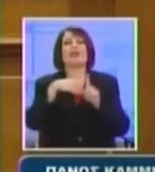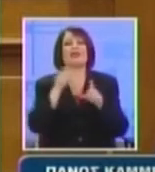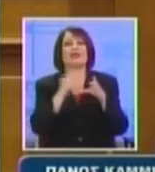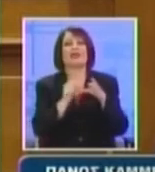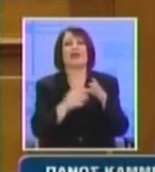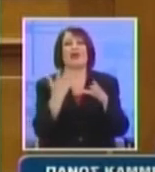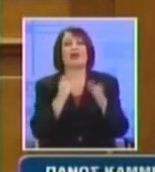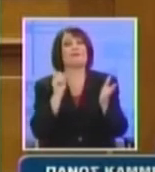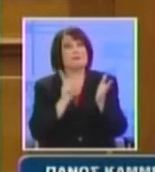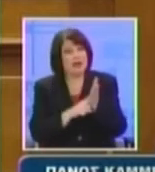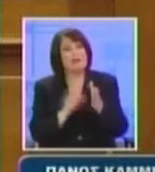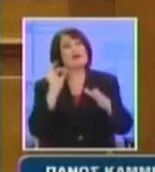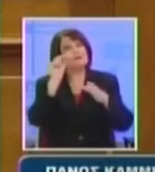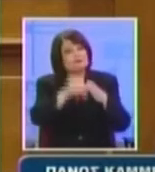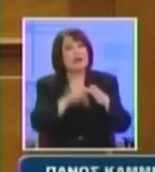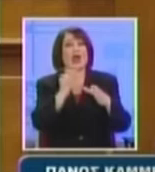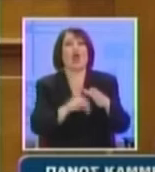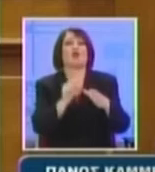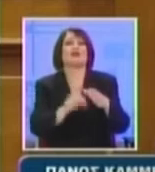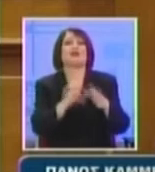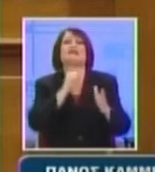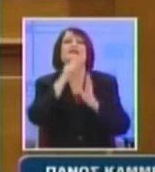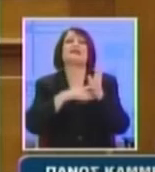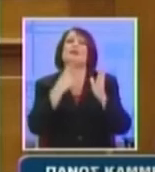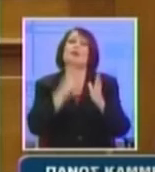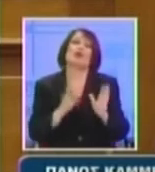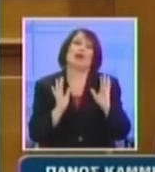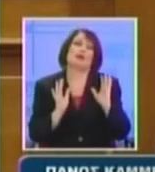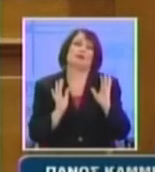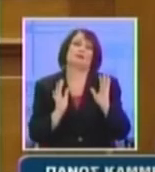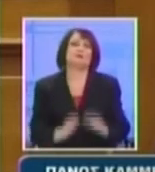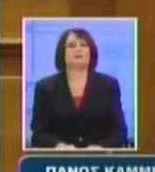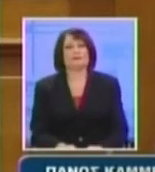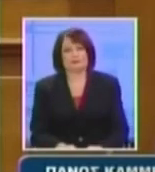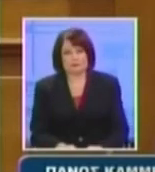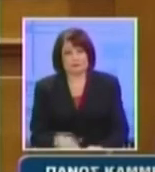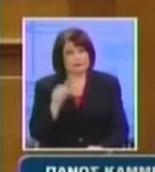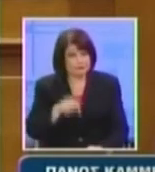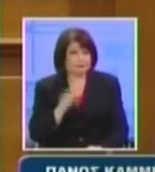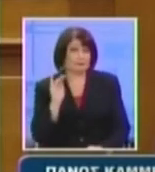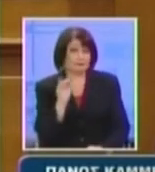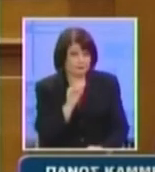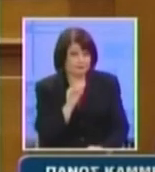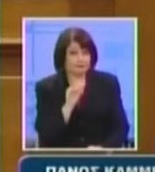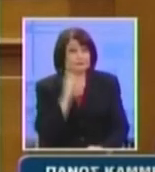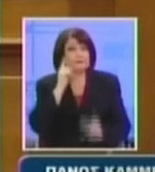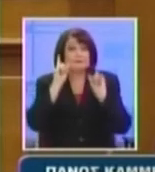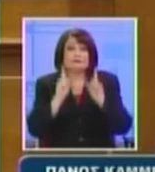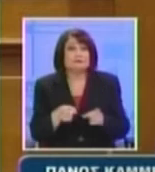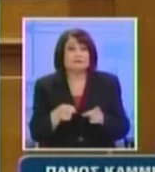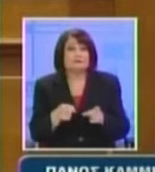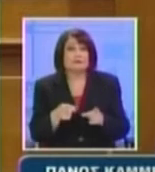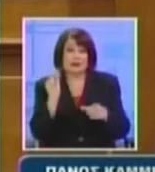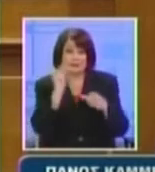και αυτή πρέπει να οδηγήσει σε εκλογές. Όπως το Σύνταγμα ορίζει. Καλούμεθα κυρίες και κύριοι συνάδελφοι να αποφασίσουμε να δίνουμε